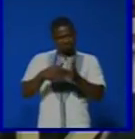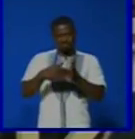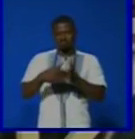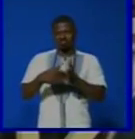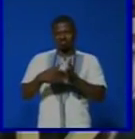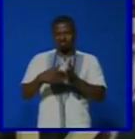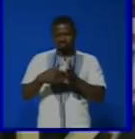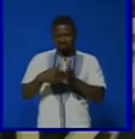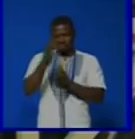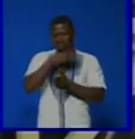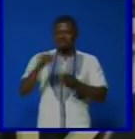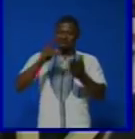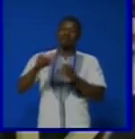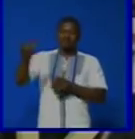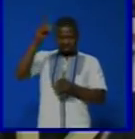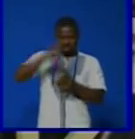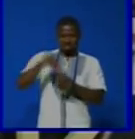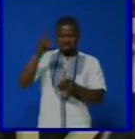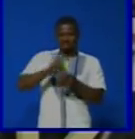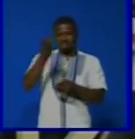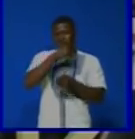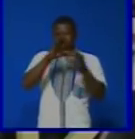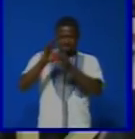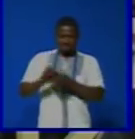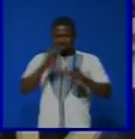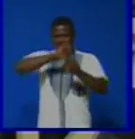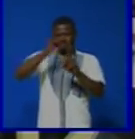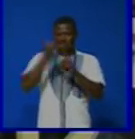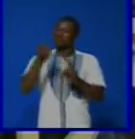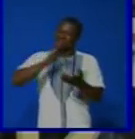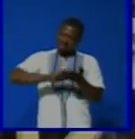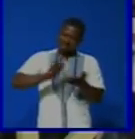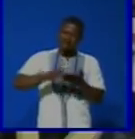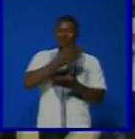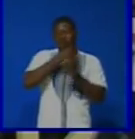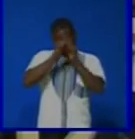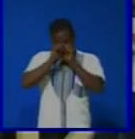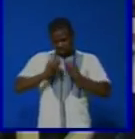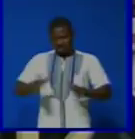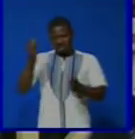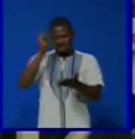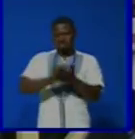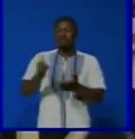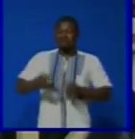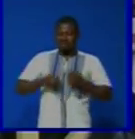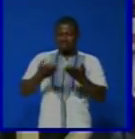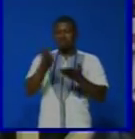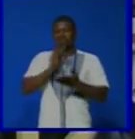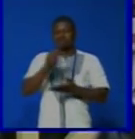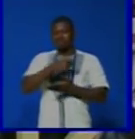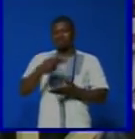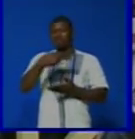La démocratie, la cohésion sociale, les pardons, la paix. D'ailleurs, même ça, à cause de ça, notre salut, ça commence avec la